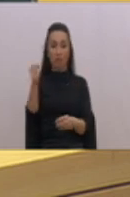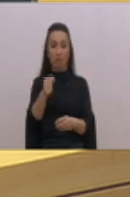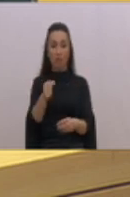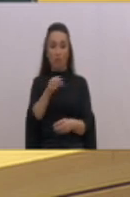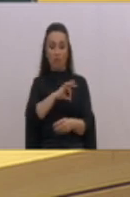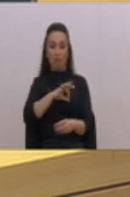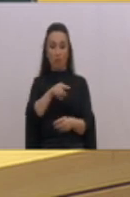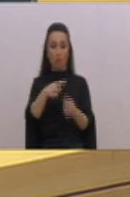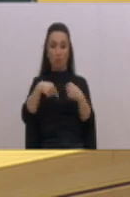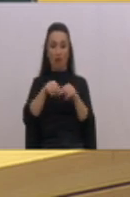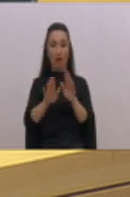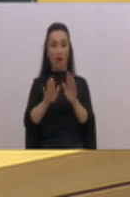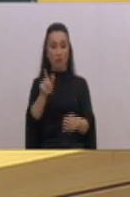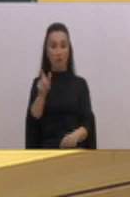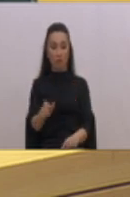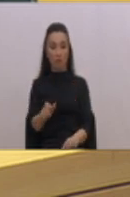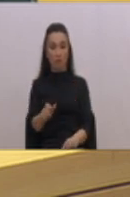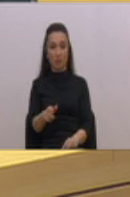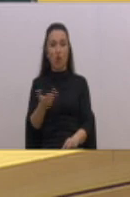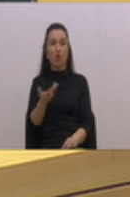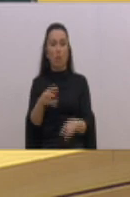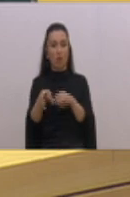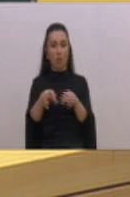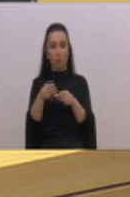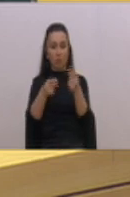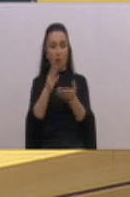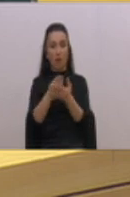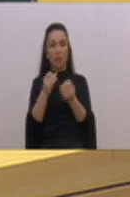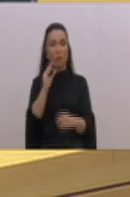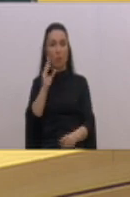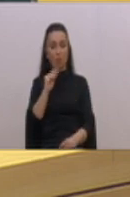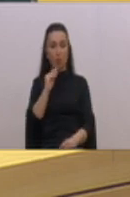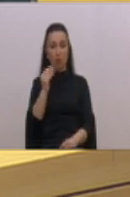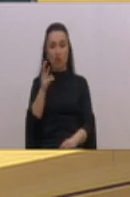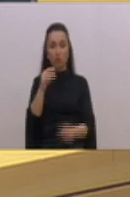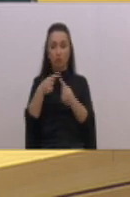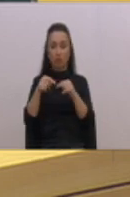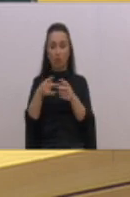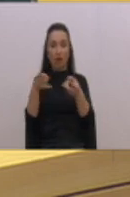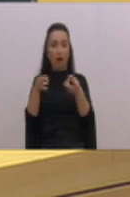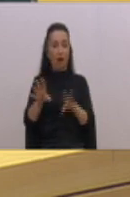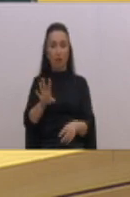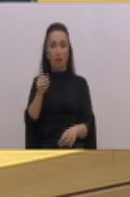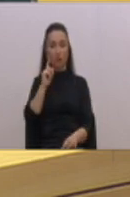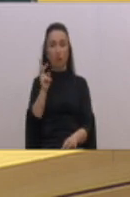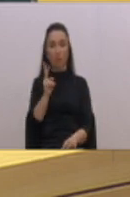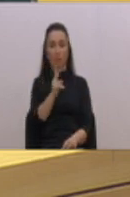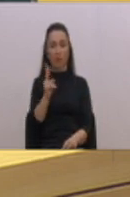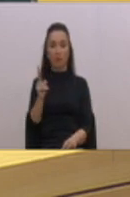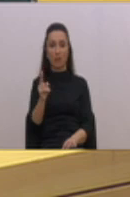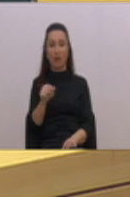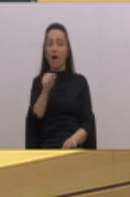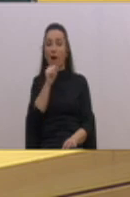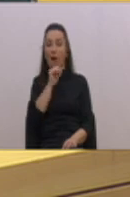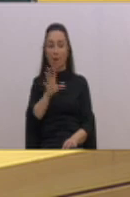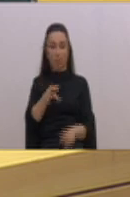სააგენტოს ხელმძღვანელი. რომ კორუფციასთან ბრძოლაზე არის საუბარი, როდესაც შტოარ დარჩა ხელისუფლების, რომელიც